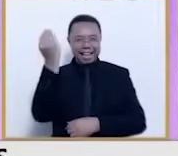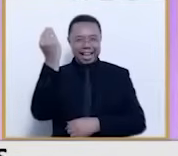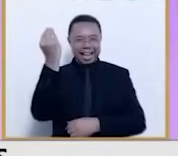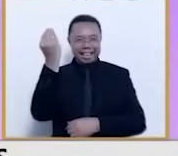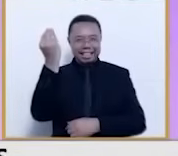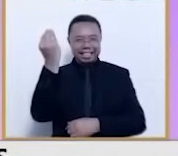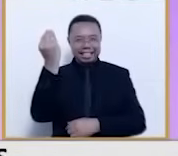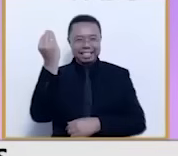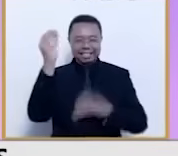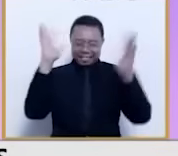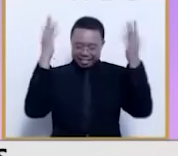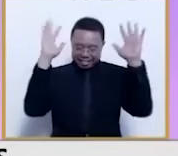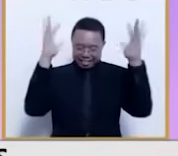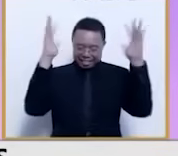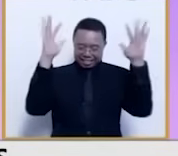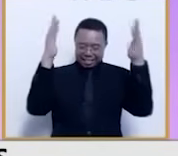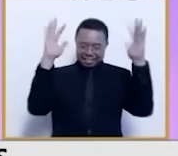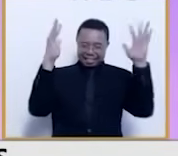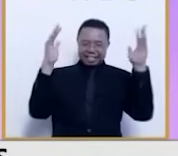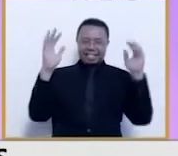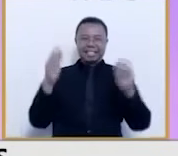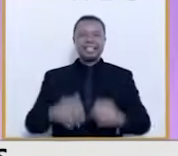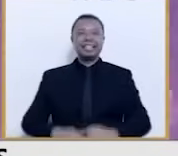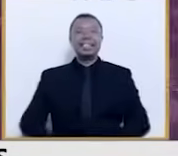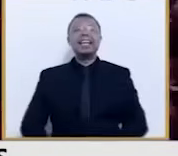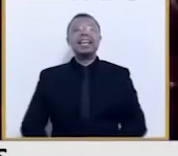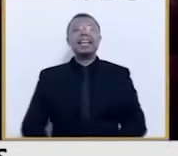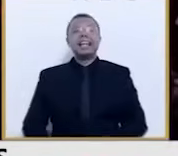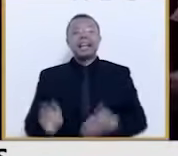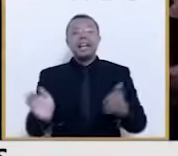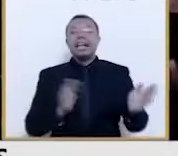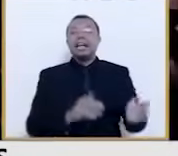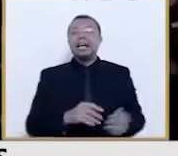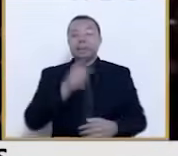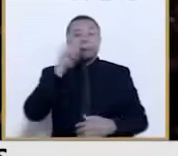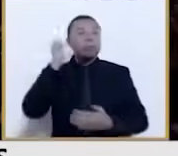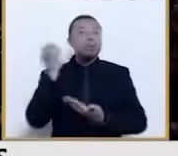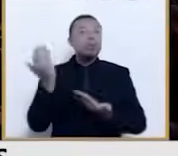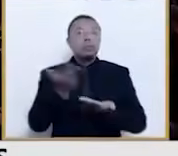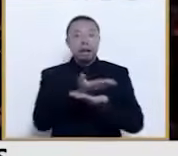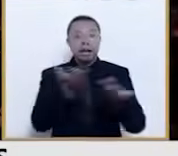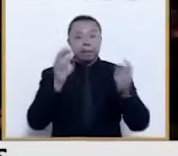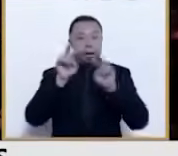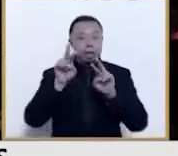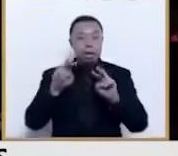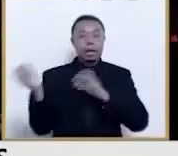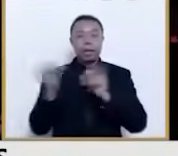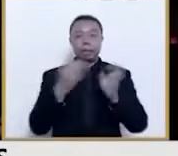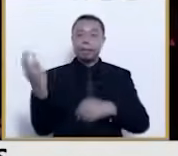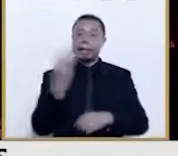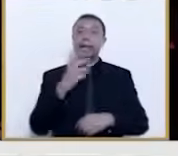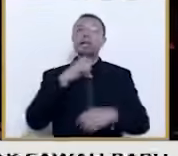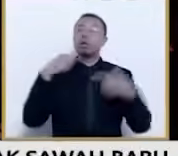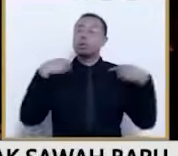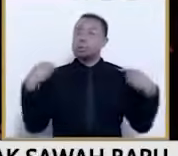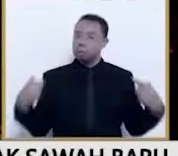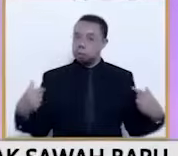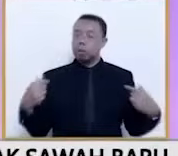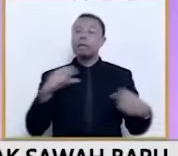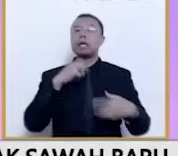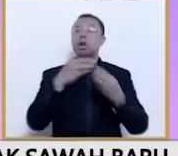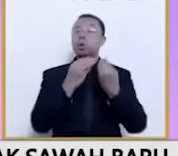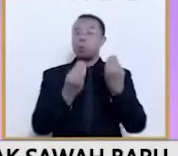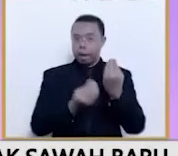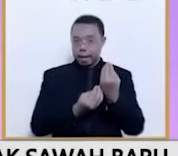Jakarta. Tentu saja. Baik, hadirin dan pemirsa, debat ketiga calon gubernur dan